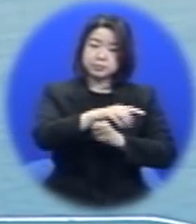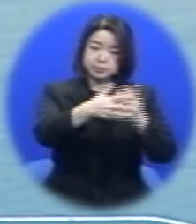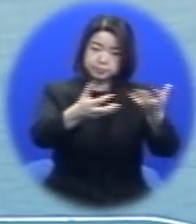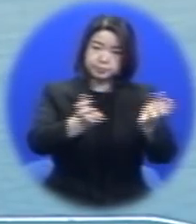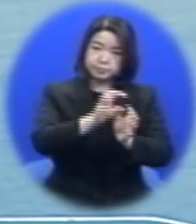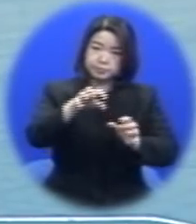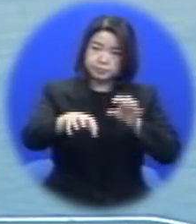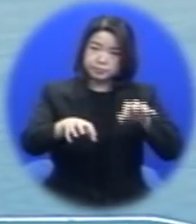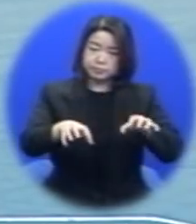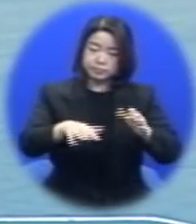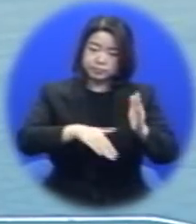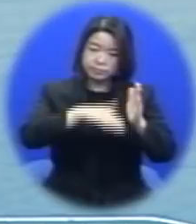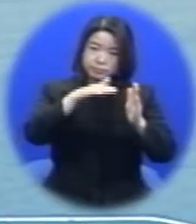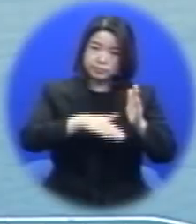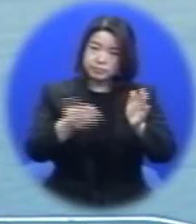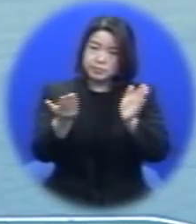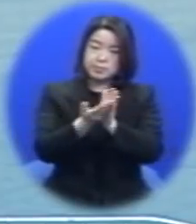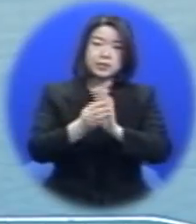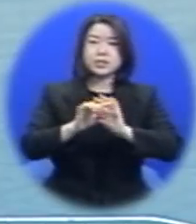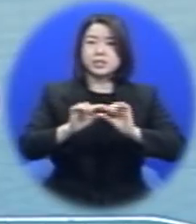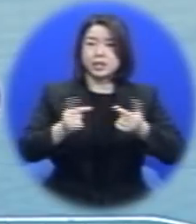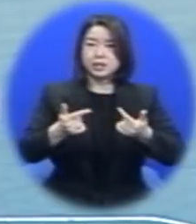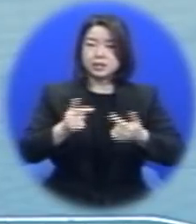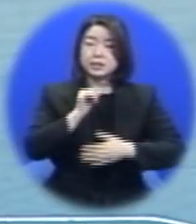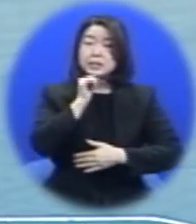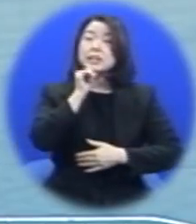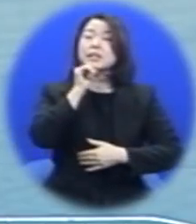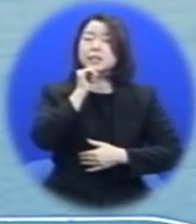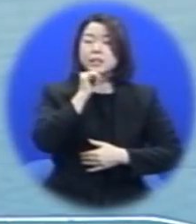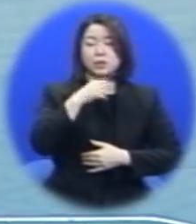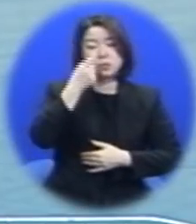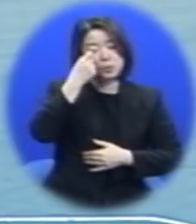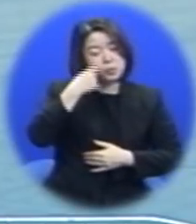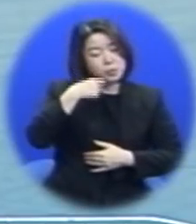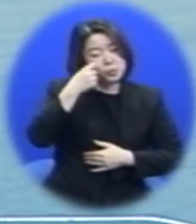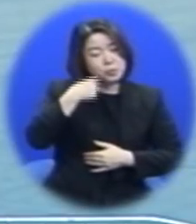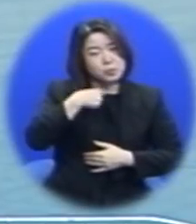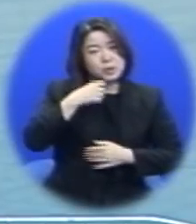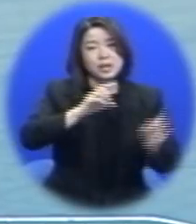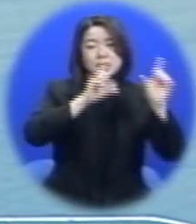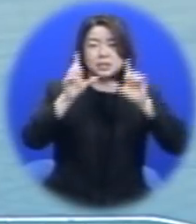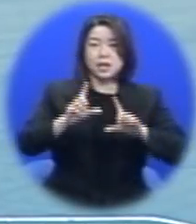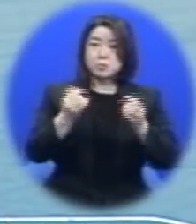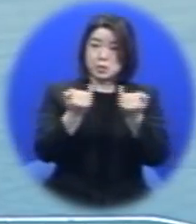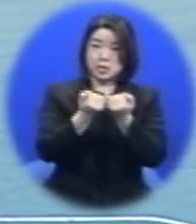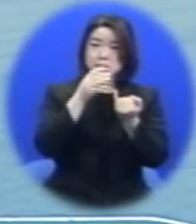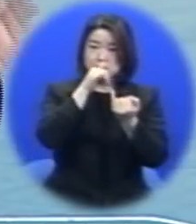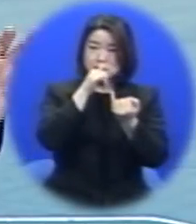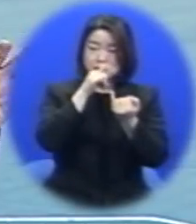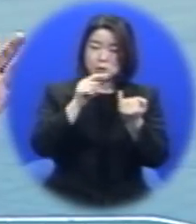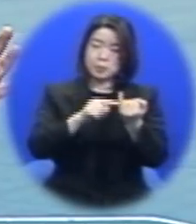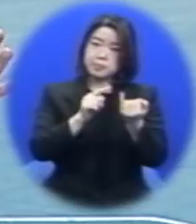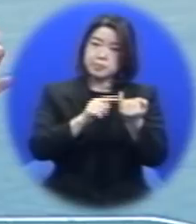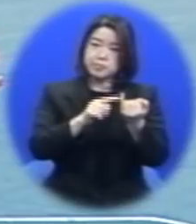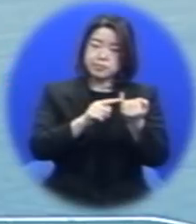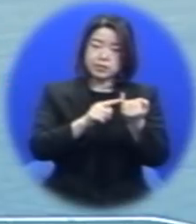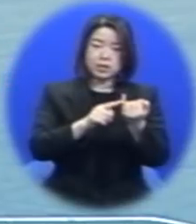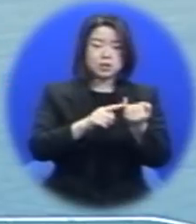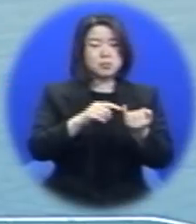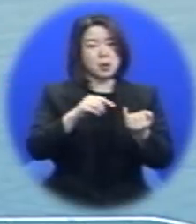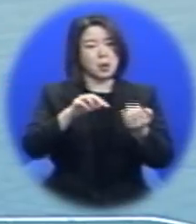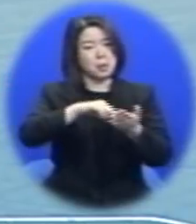안 맞는 아주 가난하고 아주 우울한 삶을 사는 여인이 있었는데 그는 아주 품행이 안 좋았던